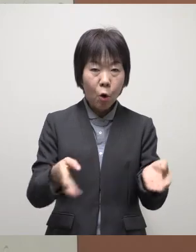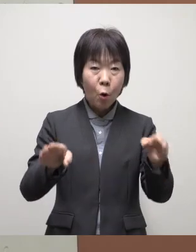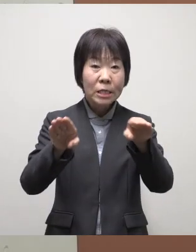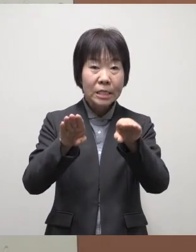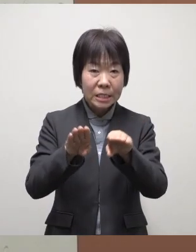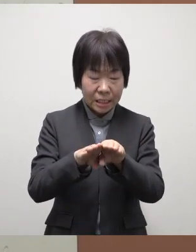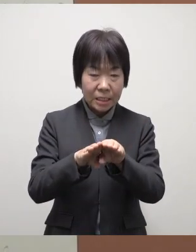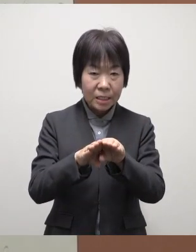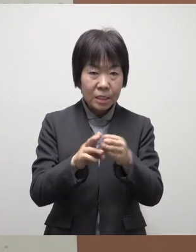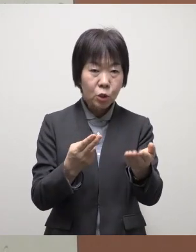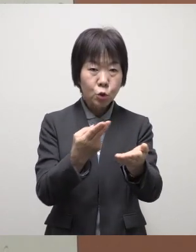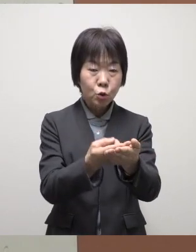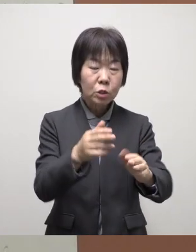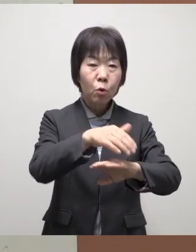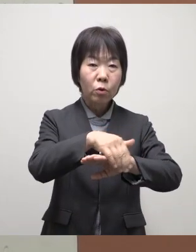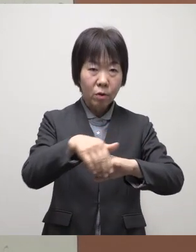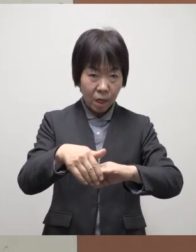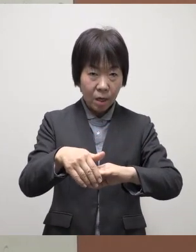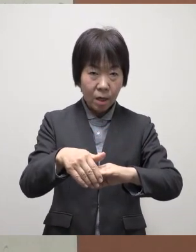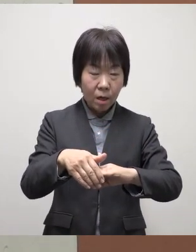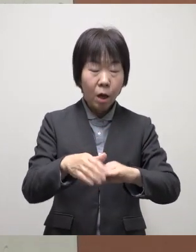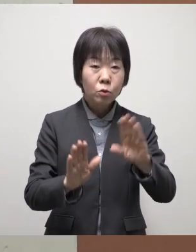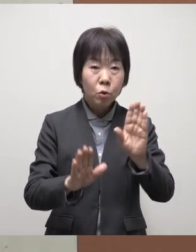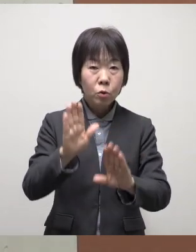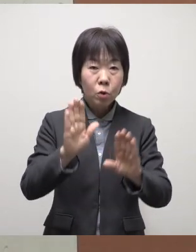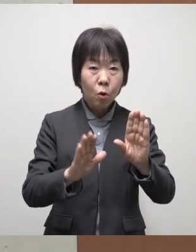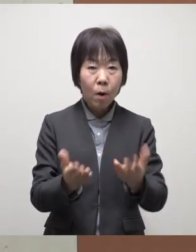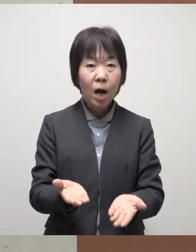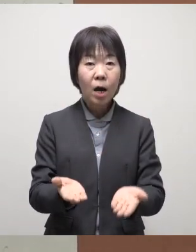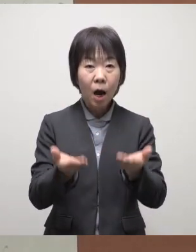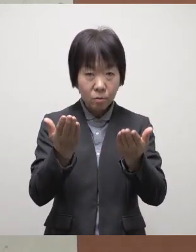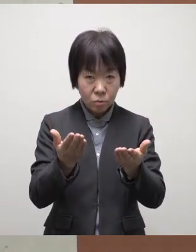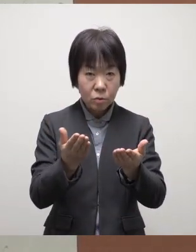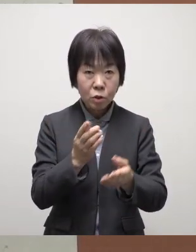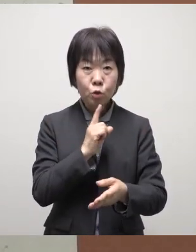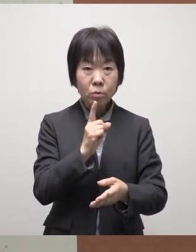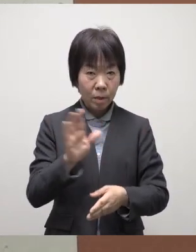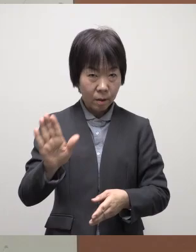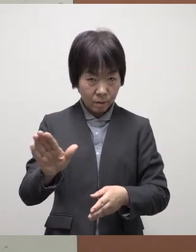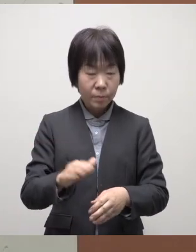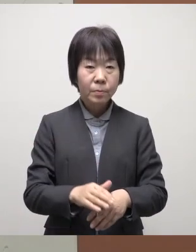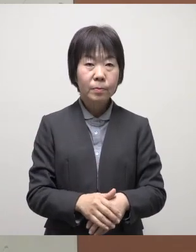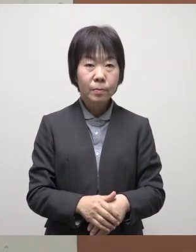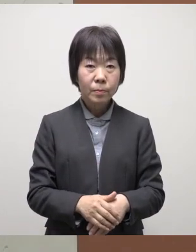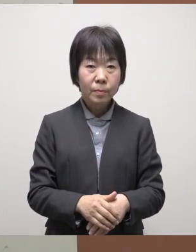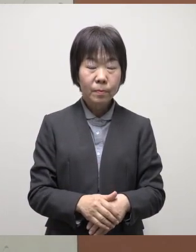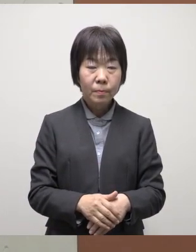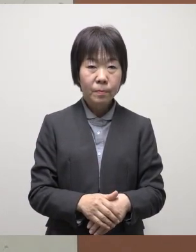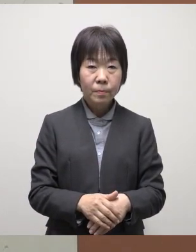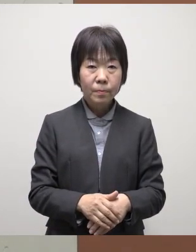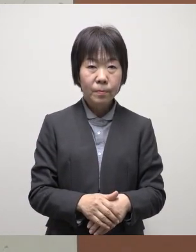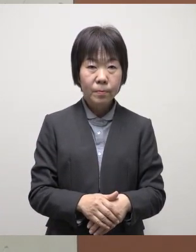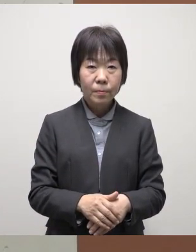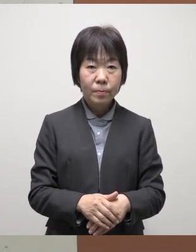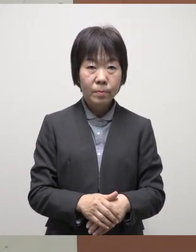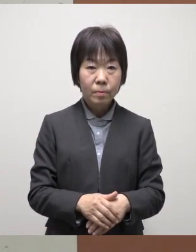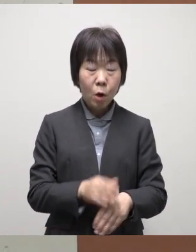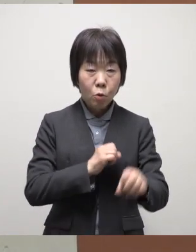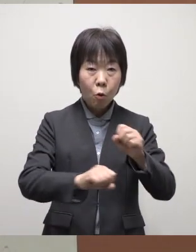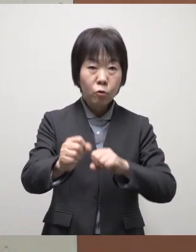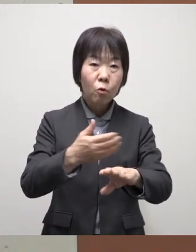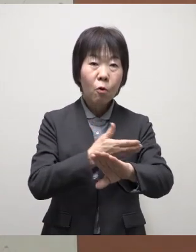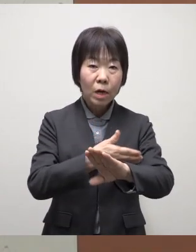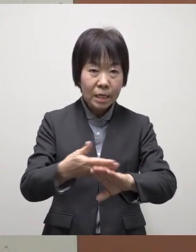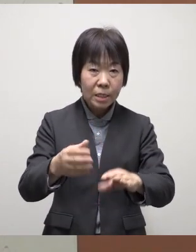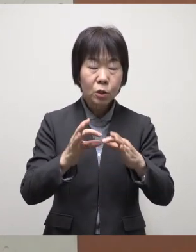に入院される予定で症状は軽いとのことであります行動